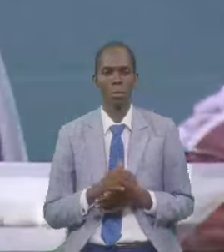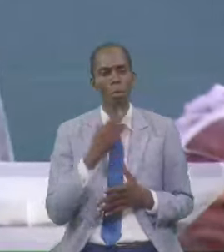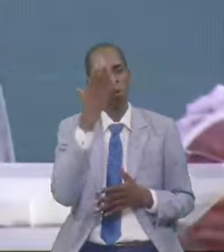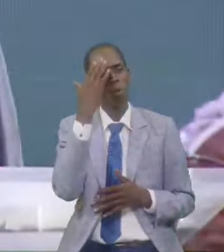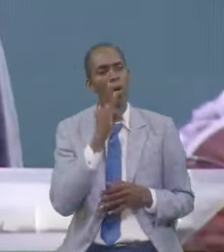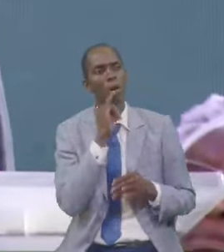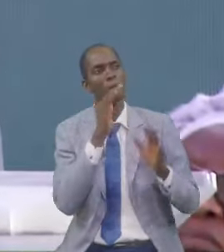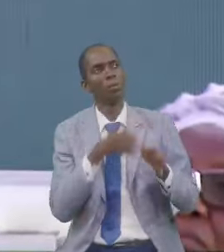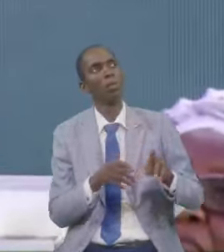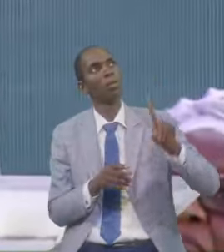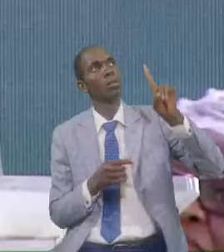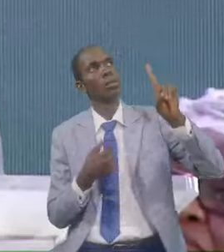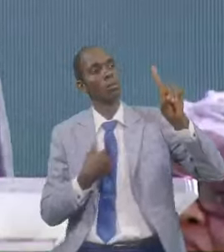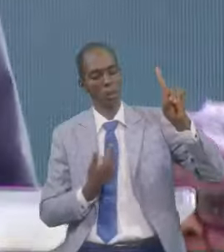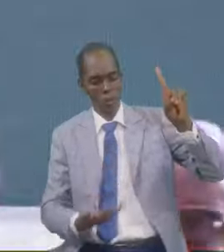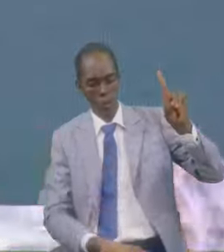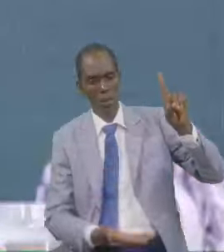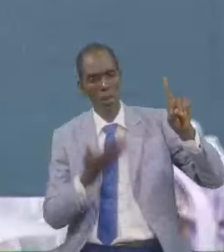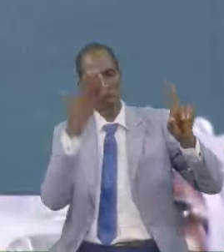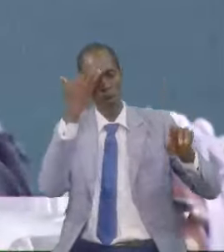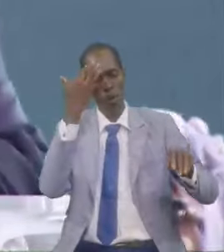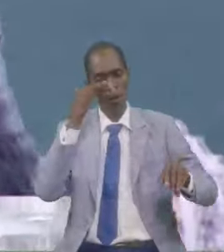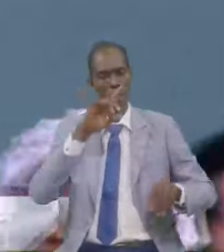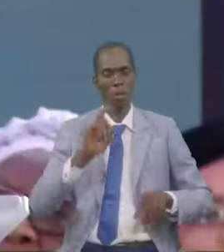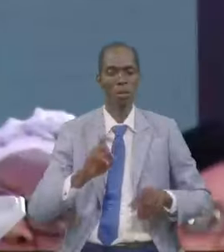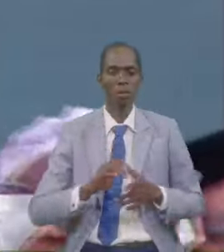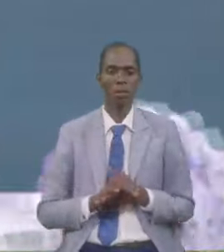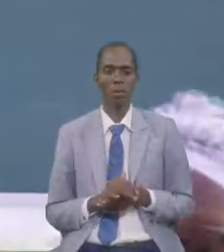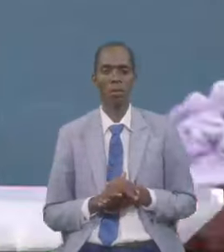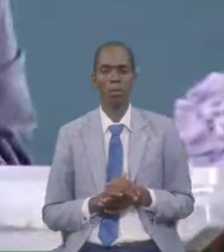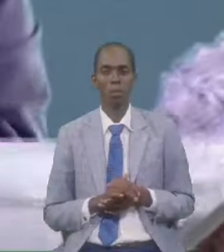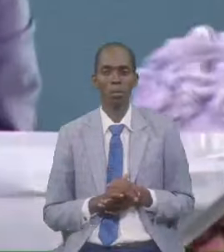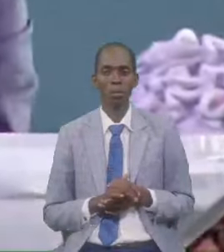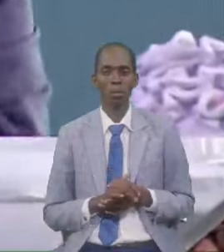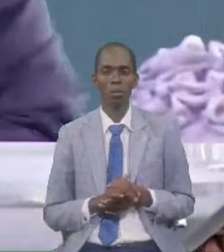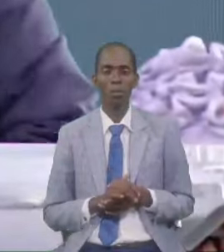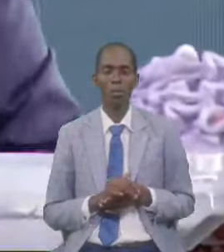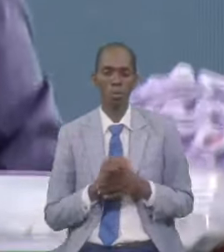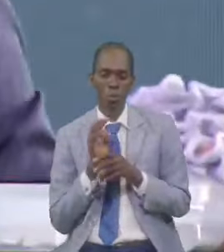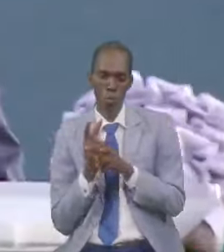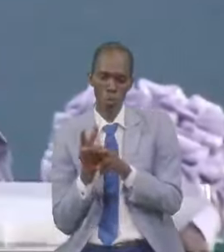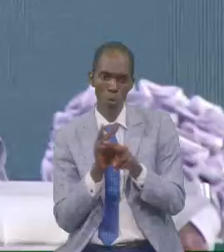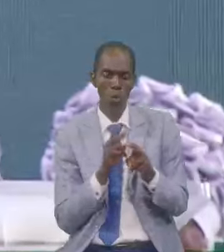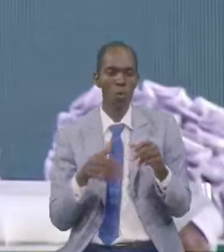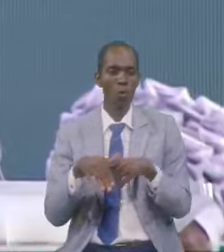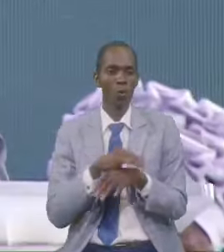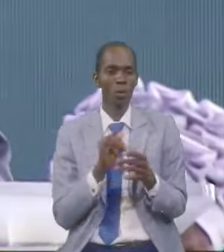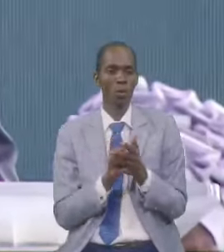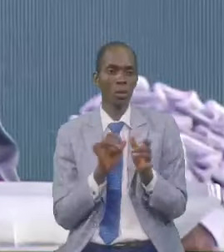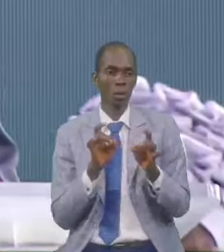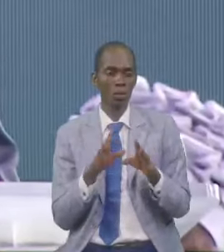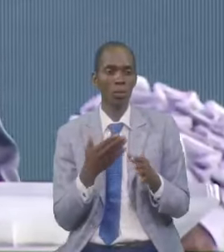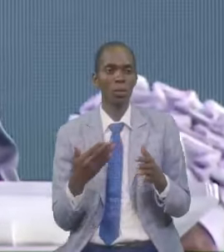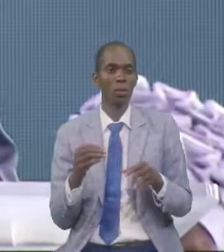am here. వాళ్ళెందుకు అక్కడ ఉన్నారు, నేనెందుకు ఇక్కడ ఉండిపోయాను. Over those hateful propensities in your life.